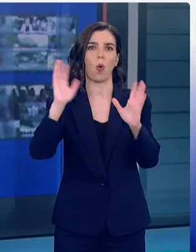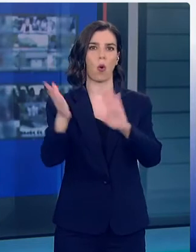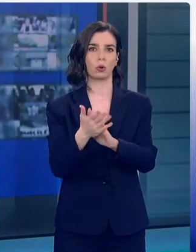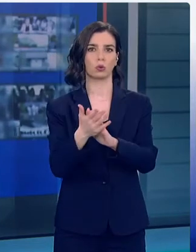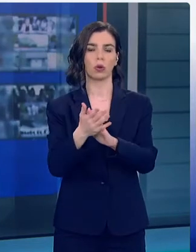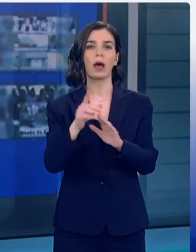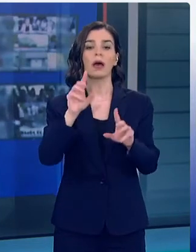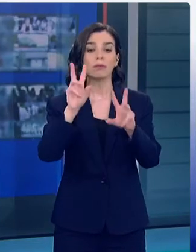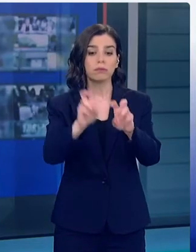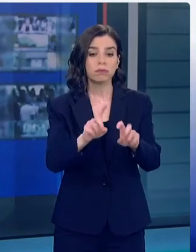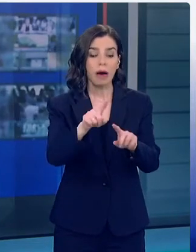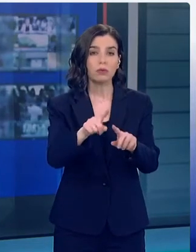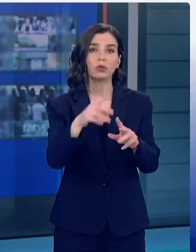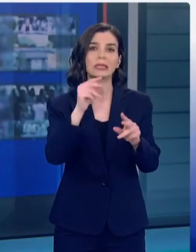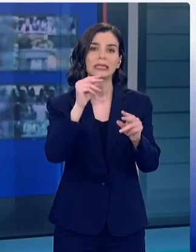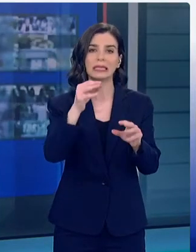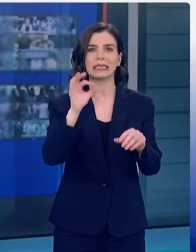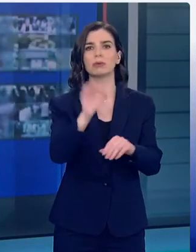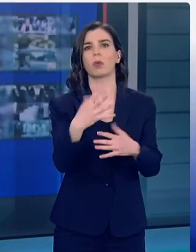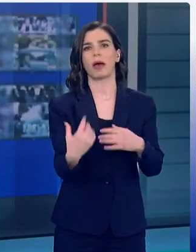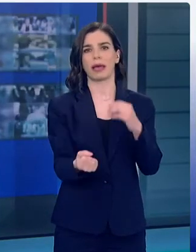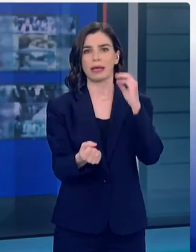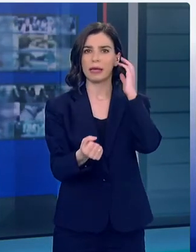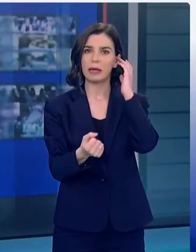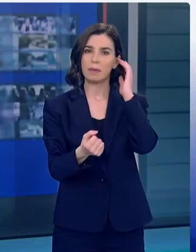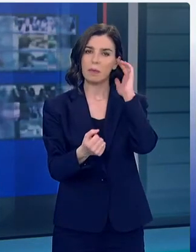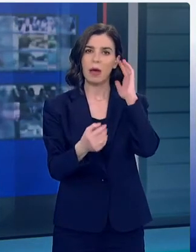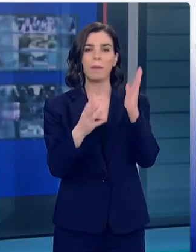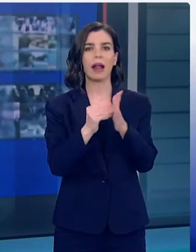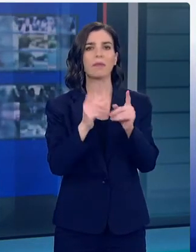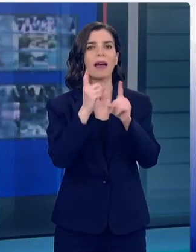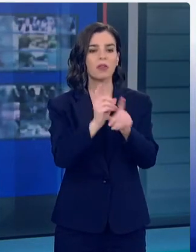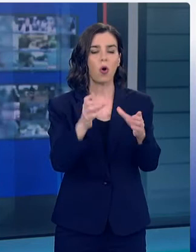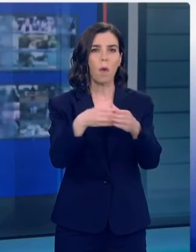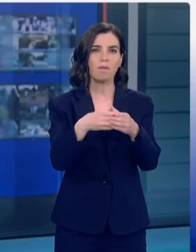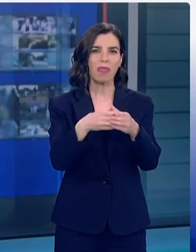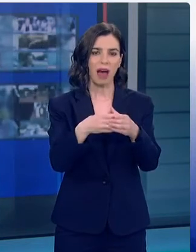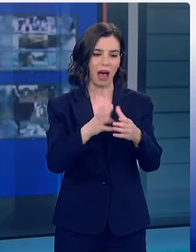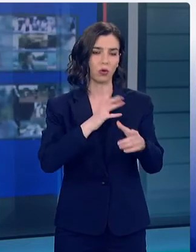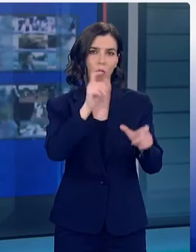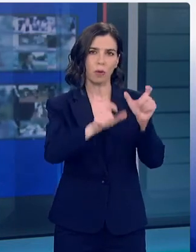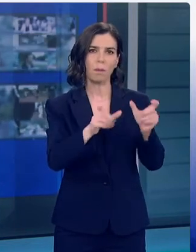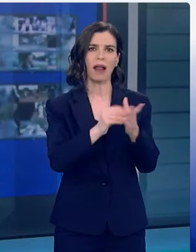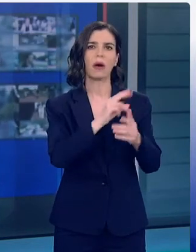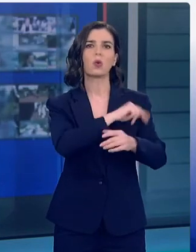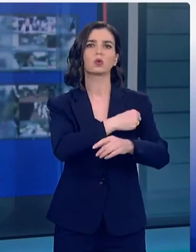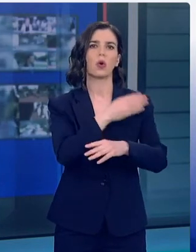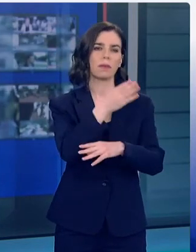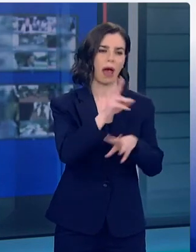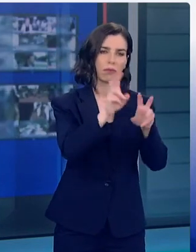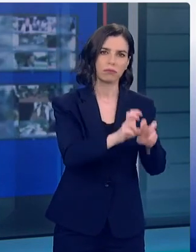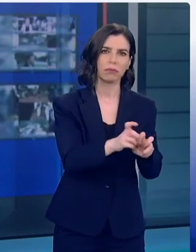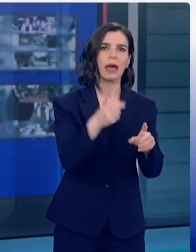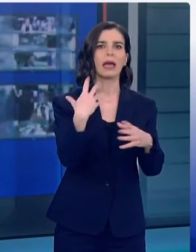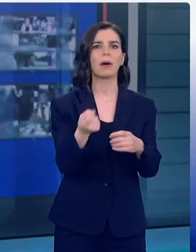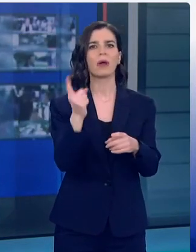αυτούς που έχουν συμπτώματα. Πρώτον. Δεύτερον, να ελέγχεις ειδικές κατηγορίες πληθυσμού που είναι πρώτη γραμμή, παραδείγματος χάρη νοσοκομεία, είναι και άλλες